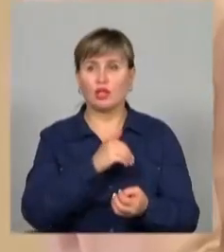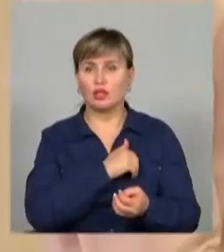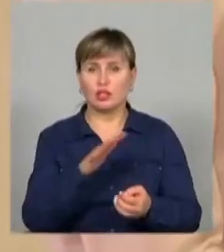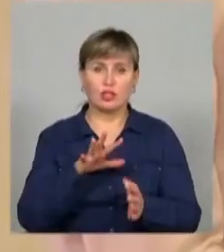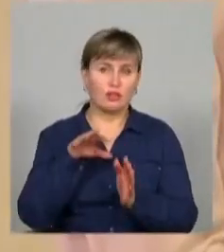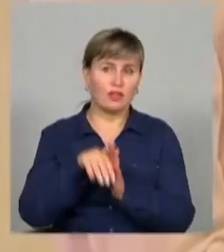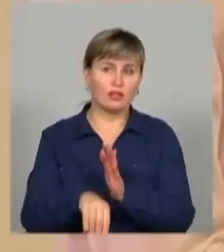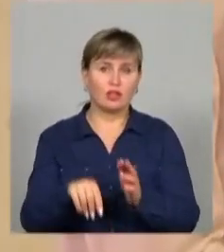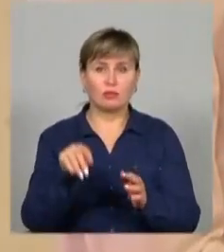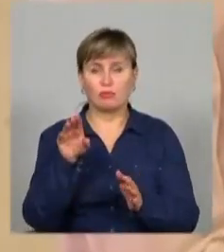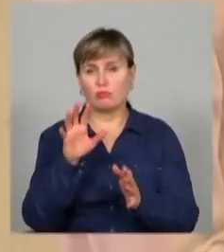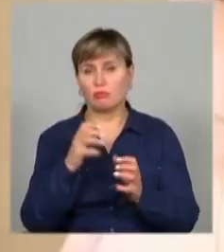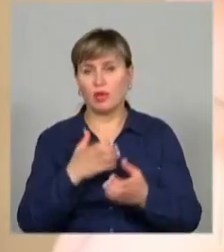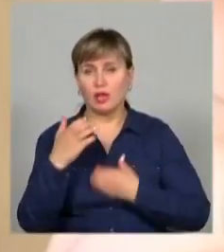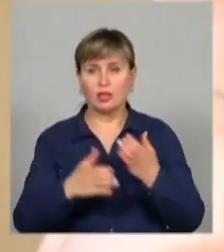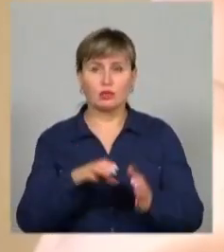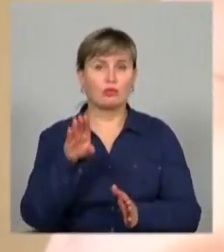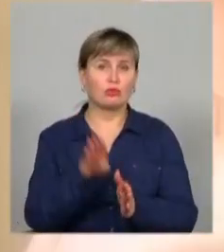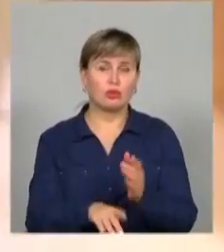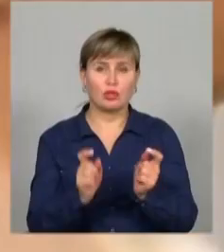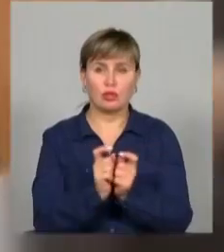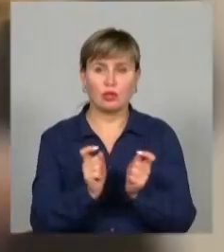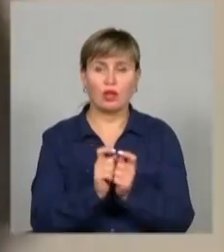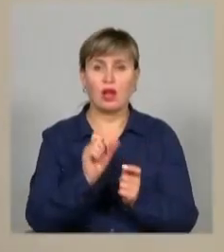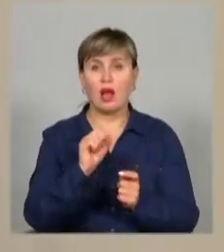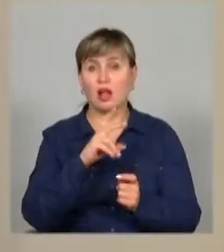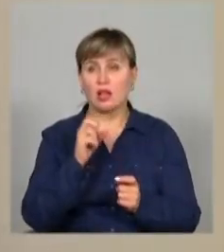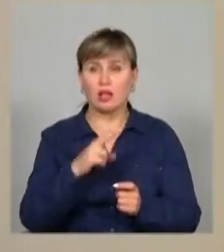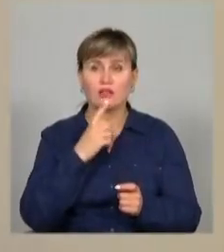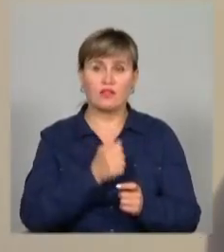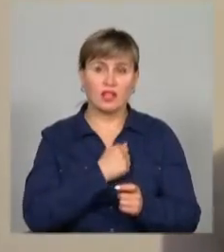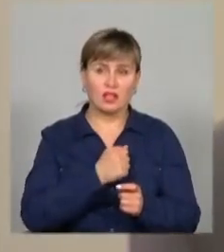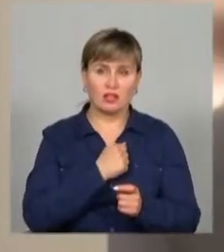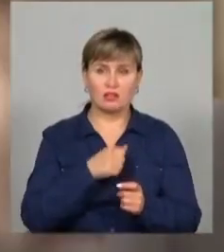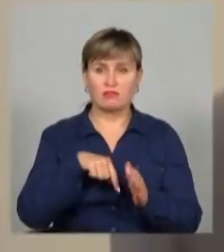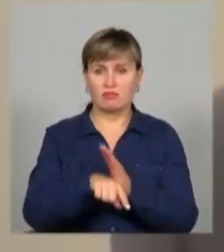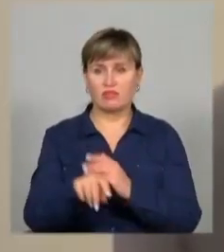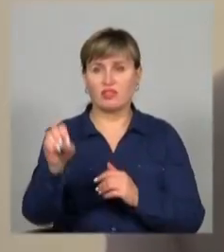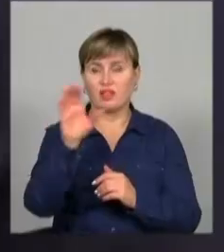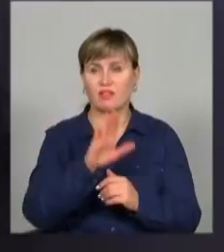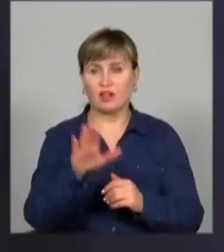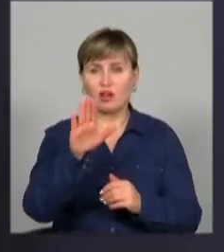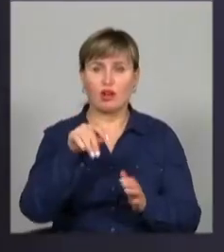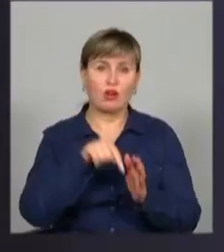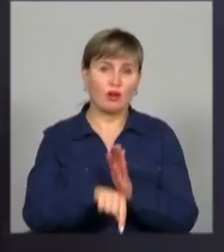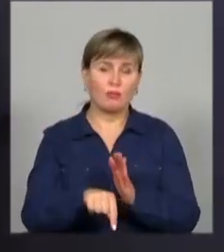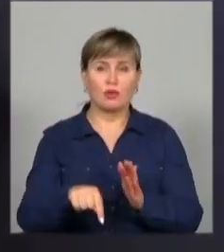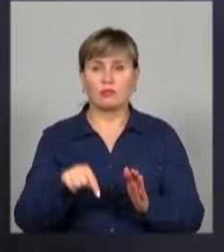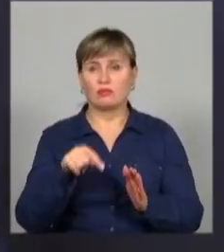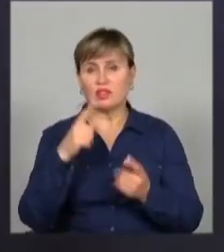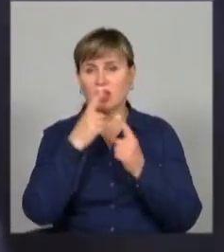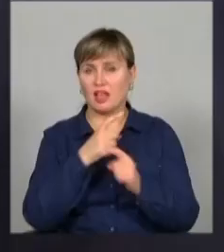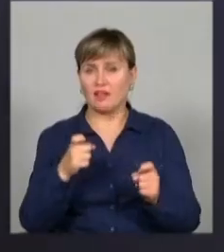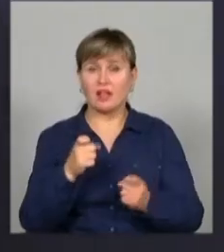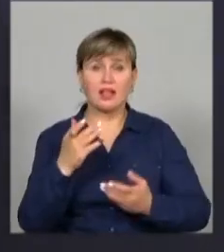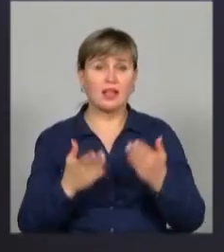войска, опасаясь ухудшения конфликта. Однако Альянс укрепляет военный контингент в Восточной Европе. Генсек Йенс Столтенберг заявил,